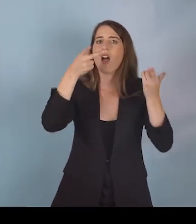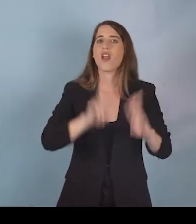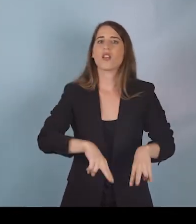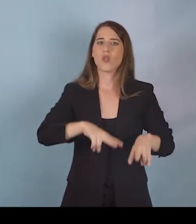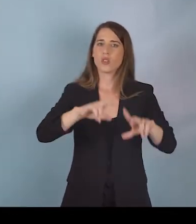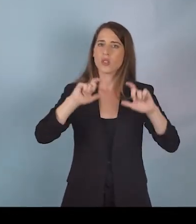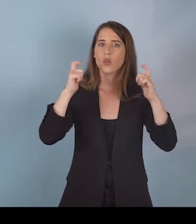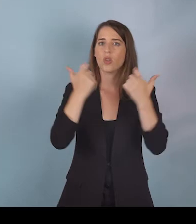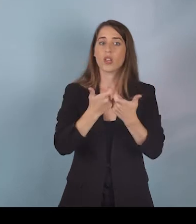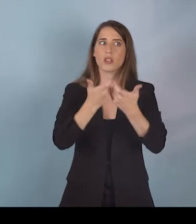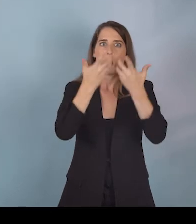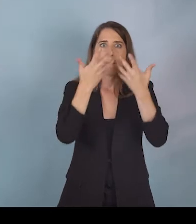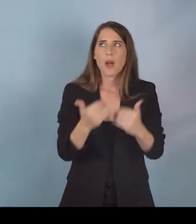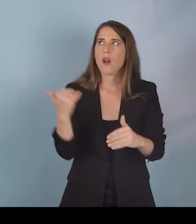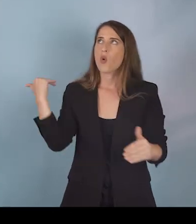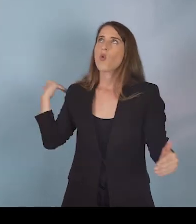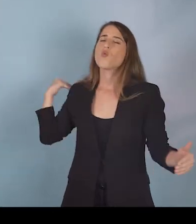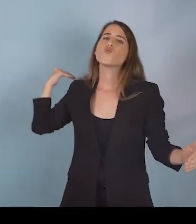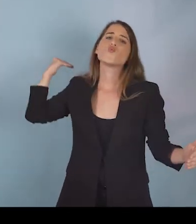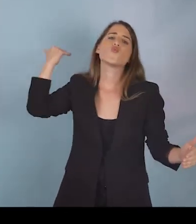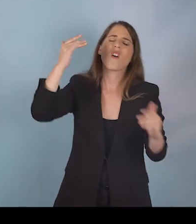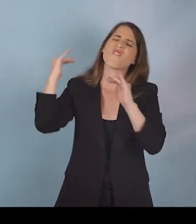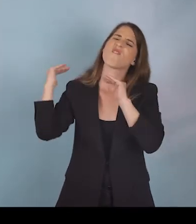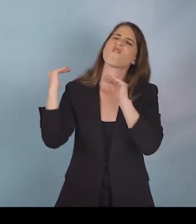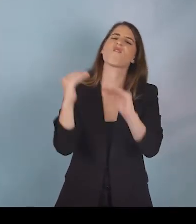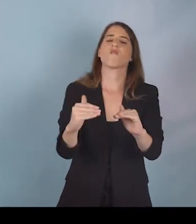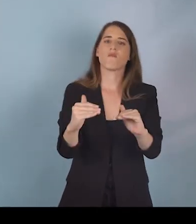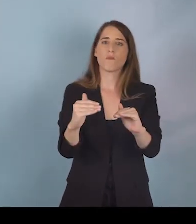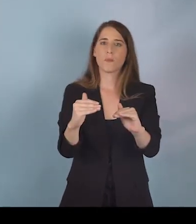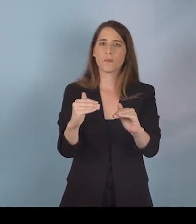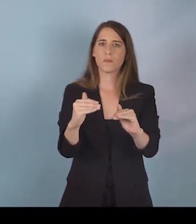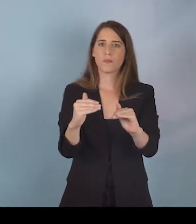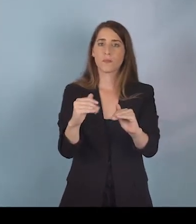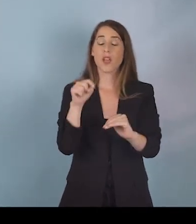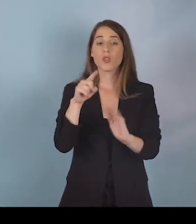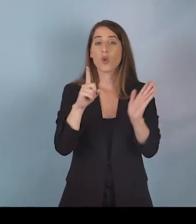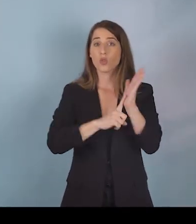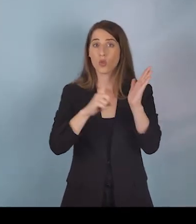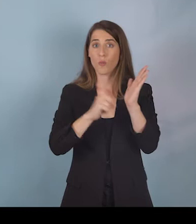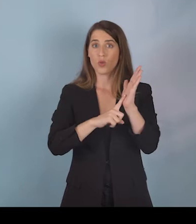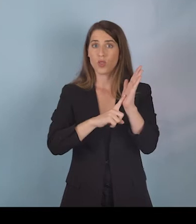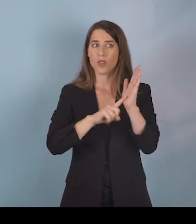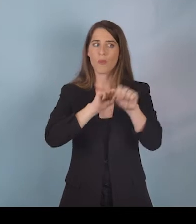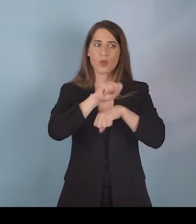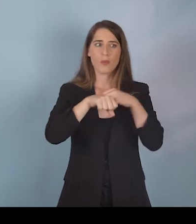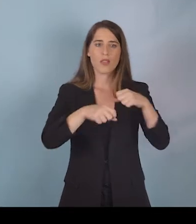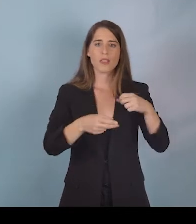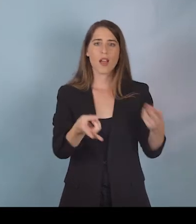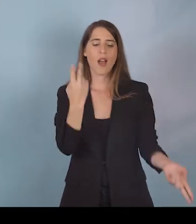οικογενειών που υπήρχαν, υπάρχουν και θα συνεχίσουν να υπάρχουν. Παρότι ήταν ένα νομοσχέδιο που ήρθε να άρει